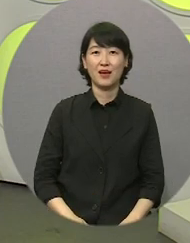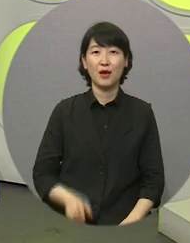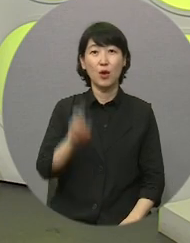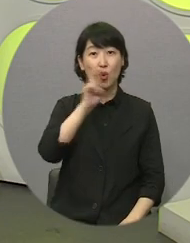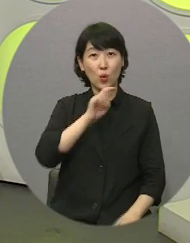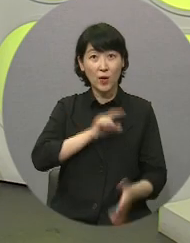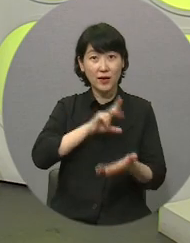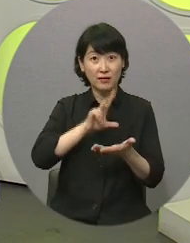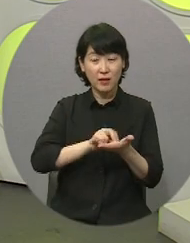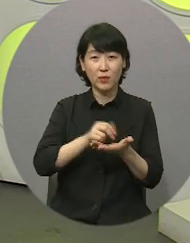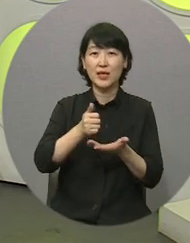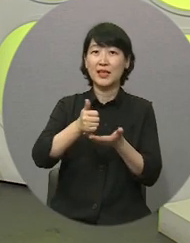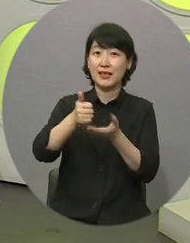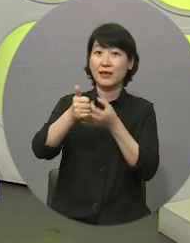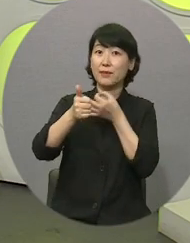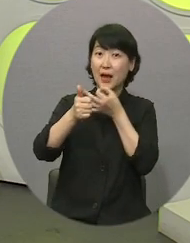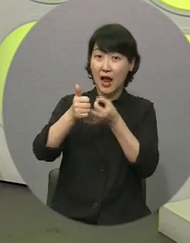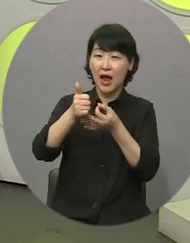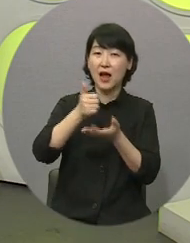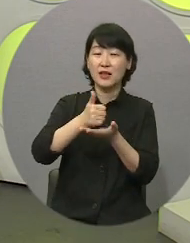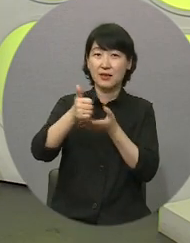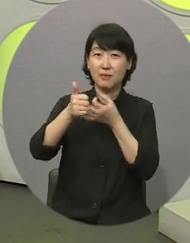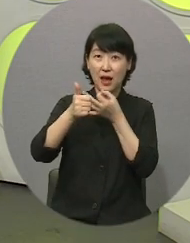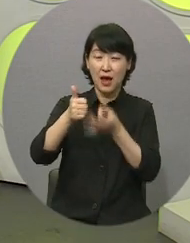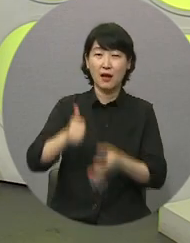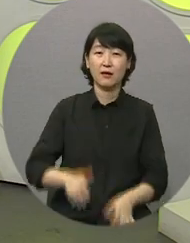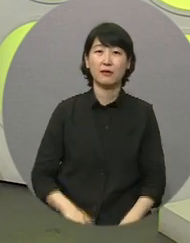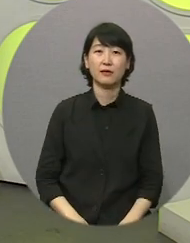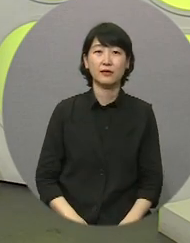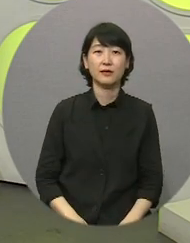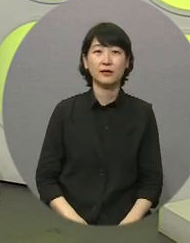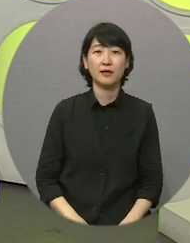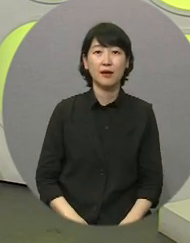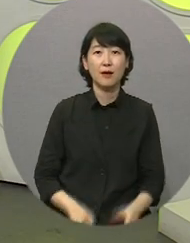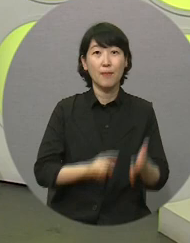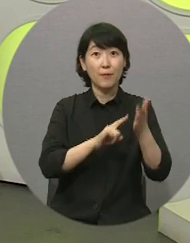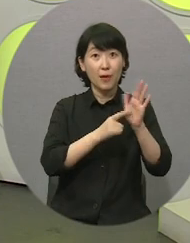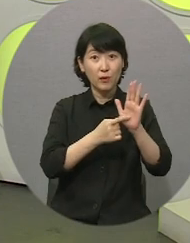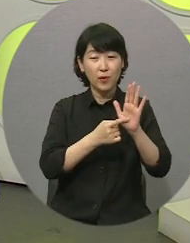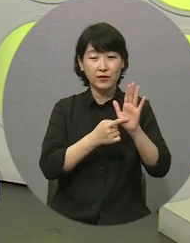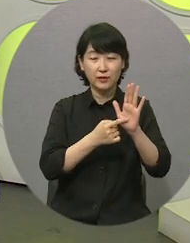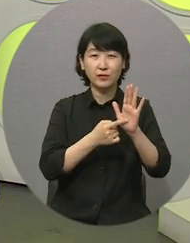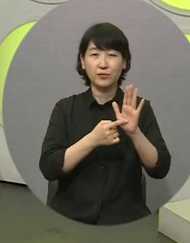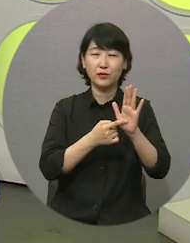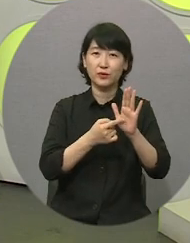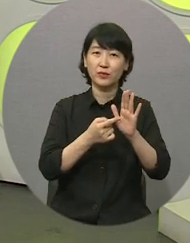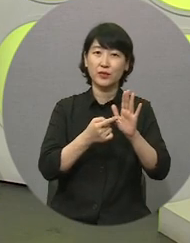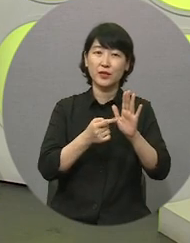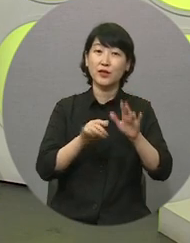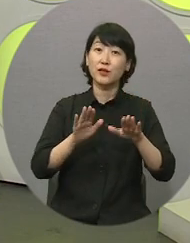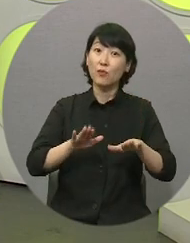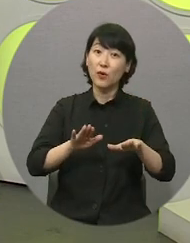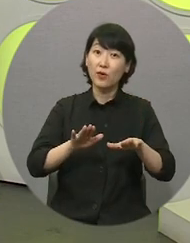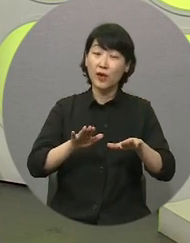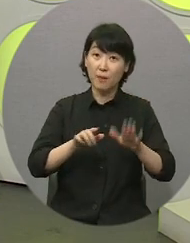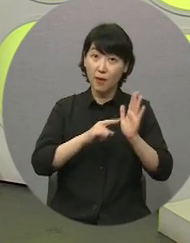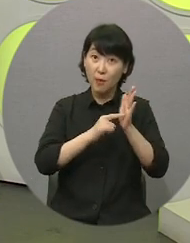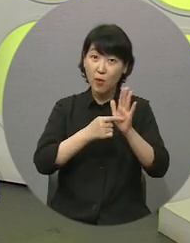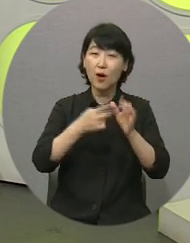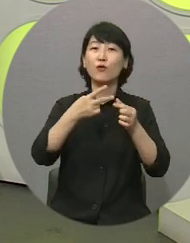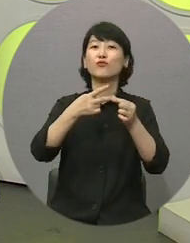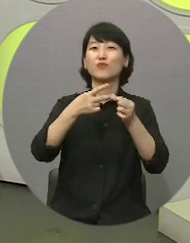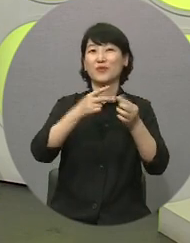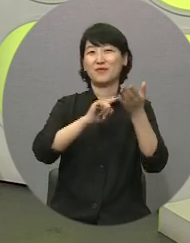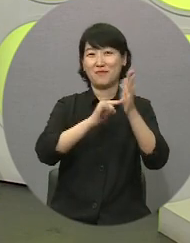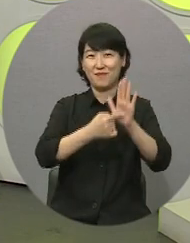니마니마인데요. 데뷔하신 지가 조금 되셨죠? 네, 조금 됐습니다. 아, 그러면 네. 이번 앨범이? 예, 네, 2집입니다. 네.